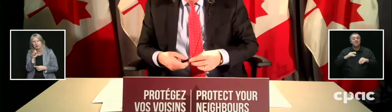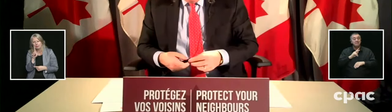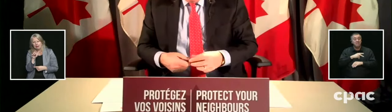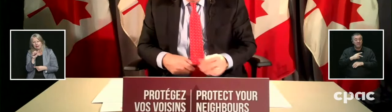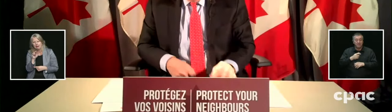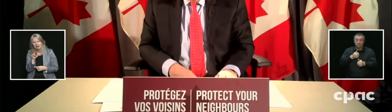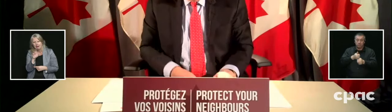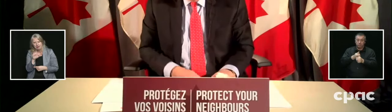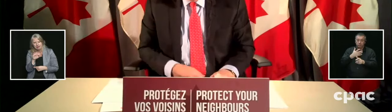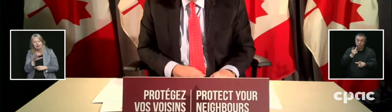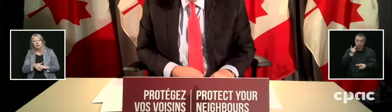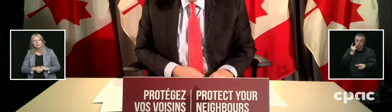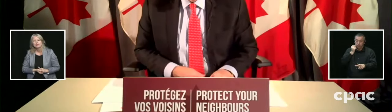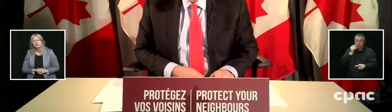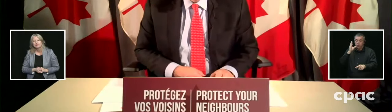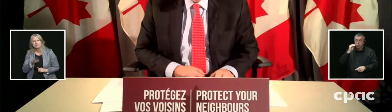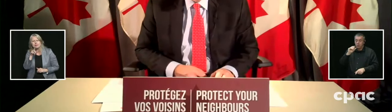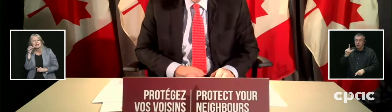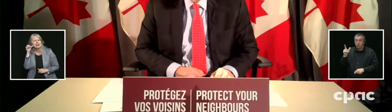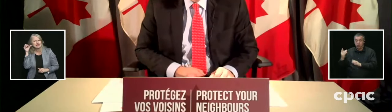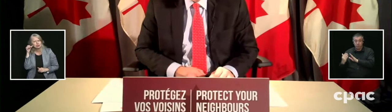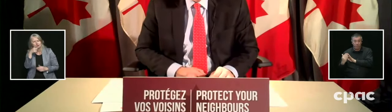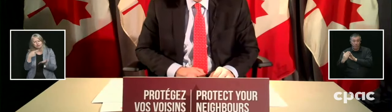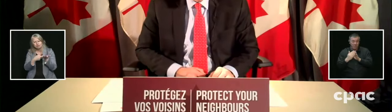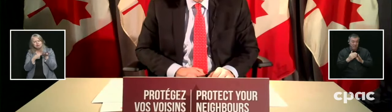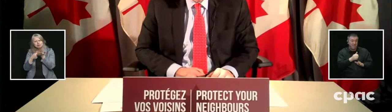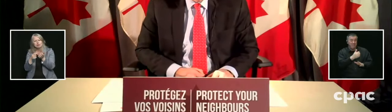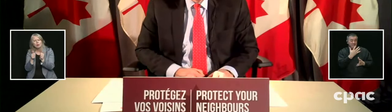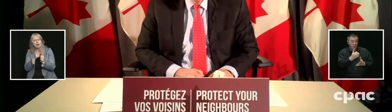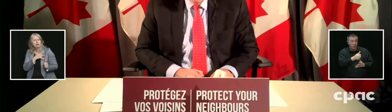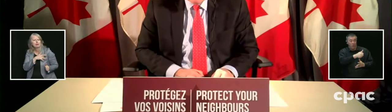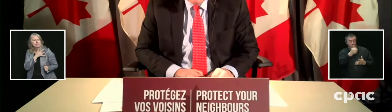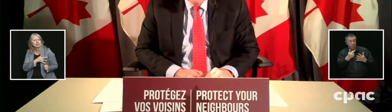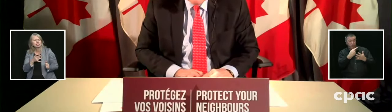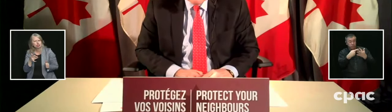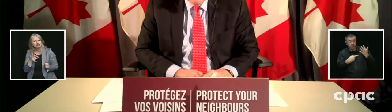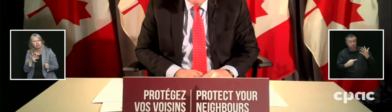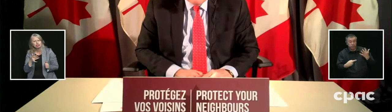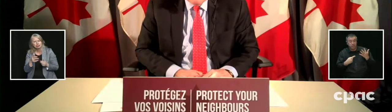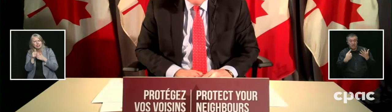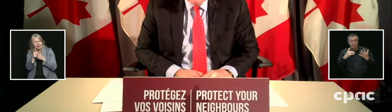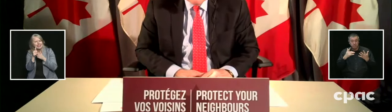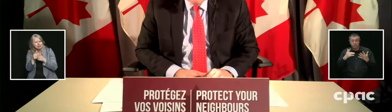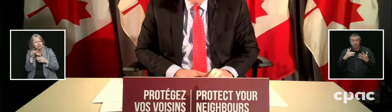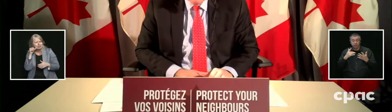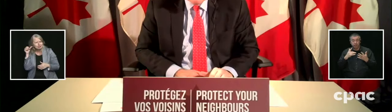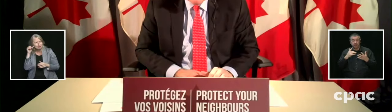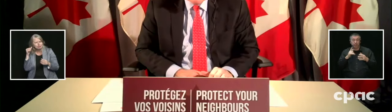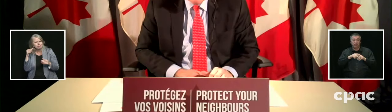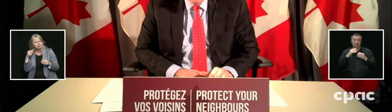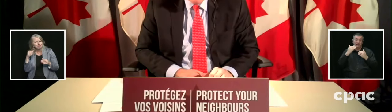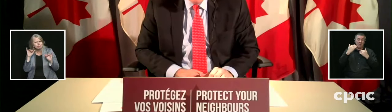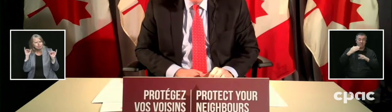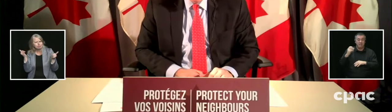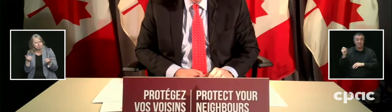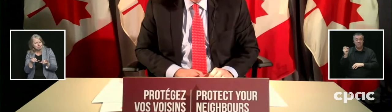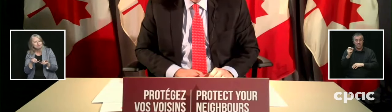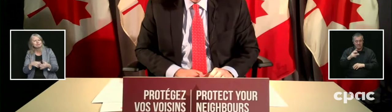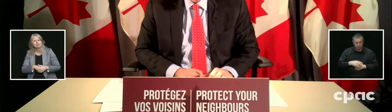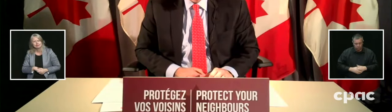vous avez sûrement entendu Monsieur Legault réclamer d'autres mesures pour décourager les voyages. Alors, j'aimerais